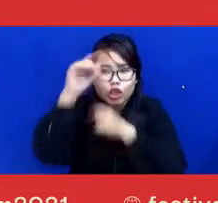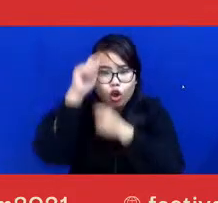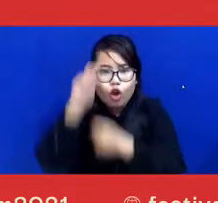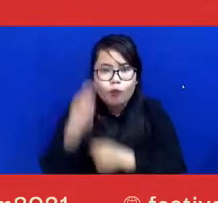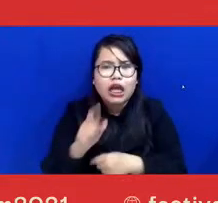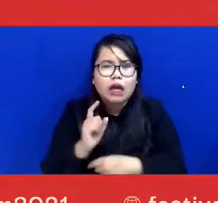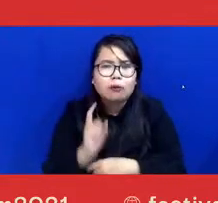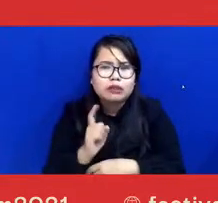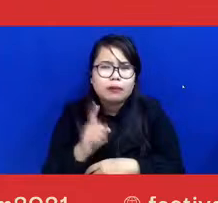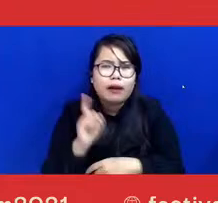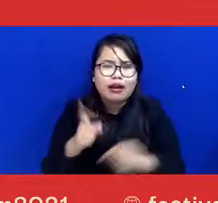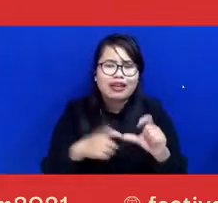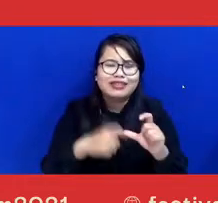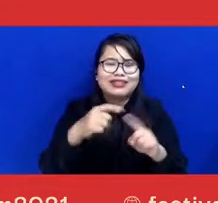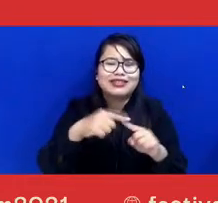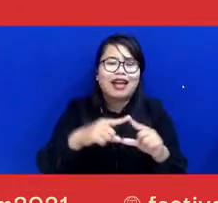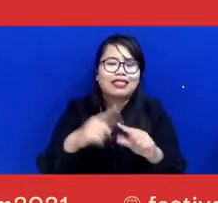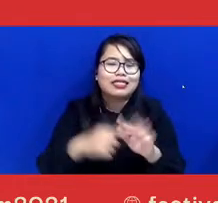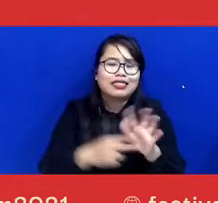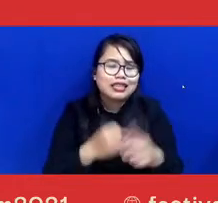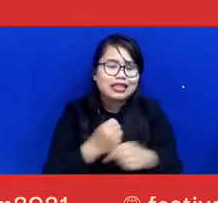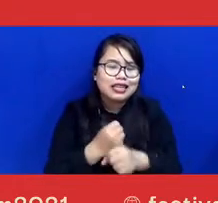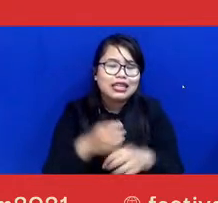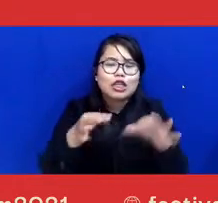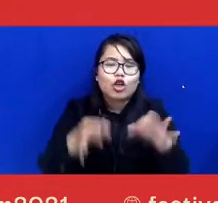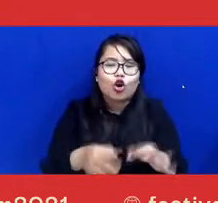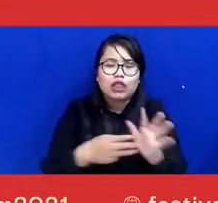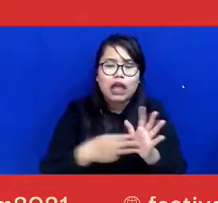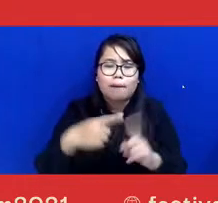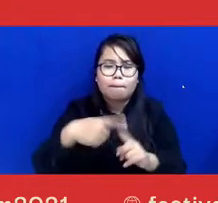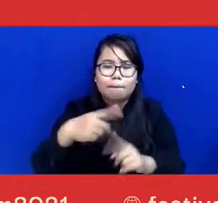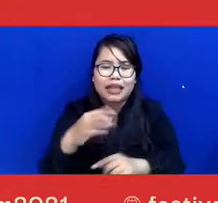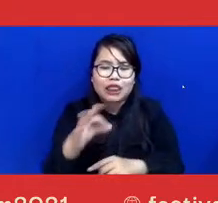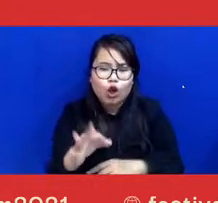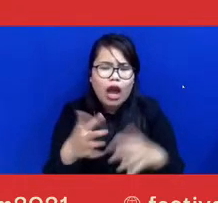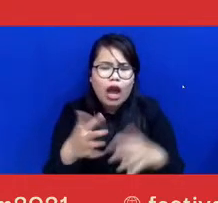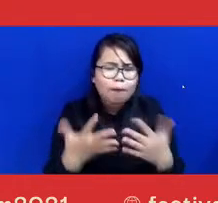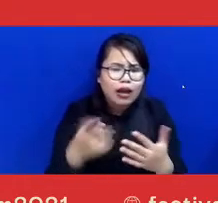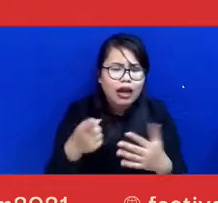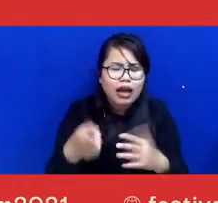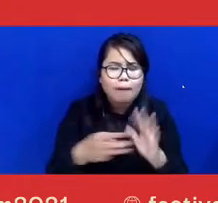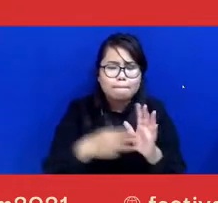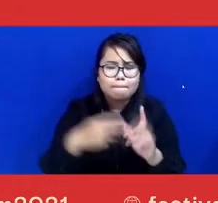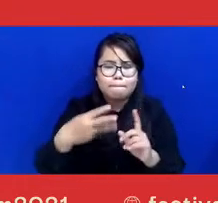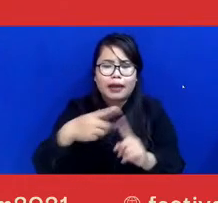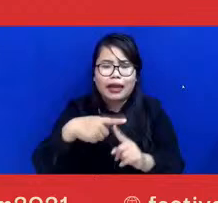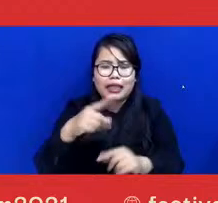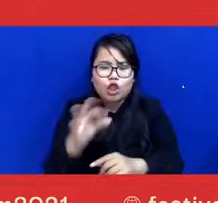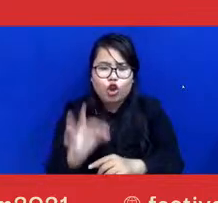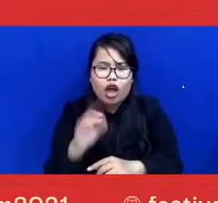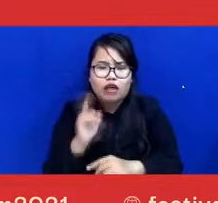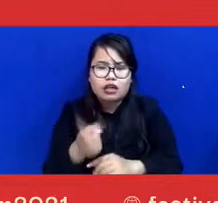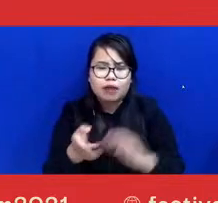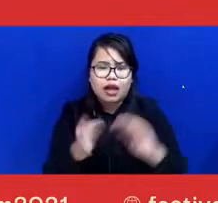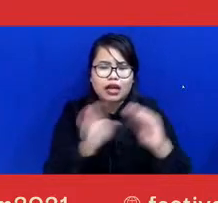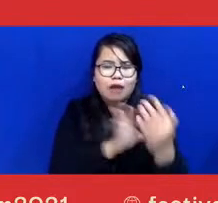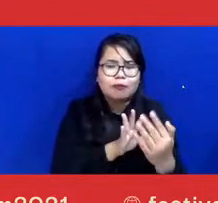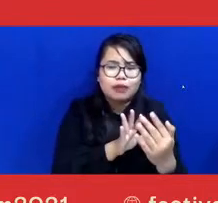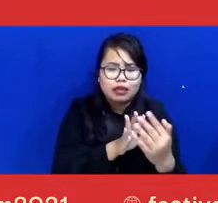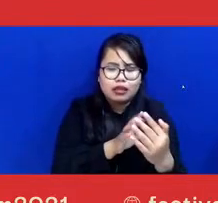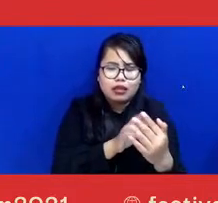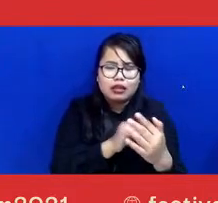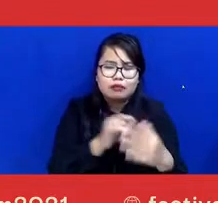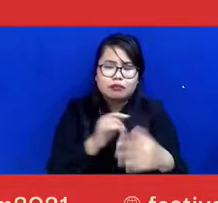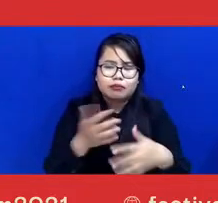terdapatnya stunting di Kota Metro? Dan apakah Metro juga menghadapi permasalahan keberadaan anak jalanan? Meneruskan